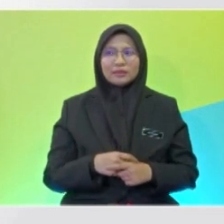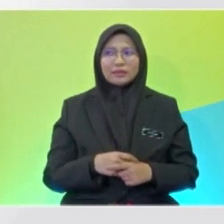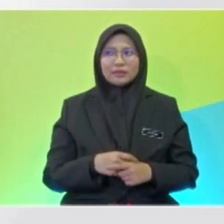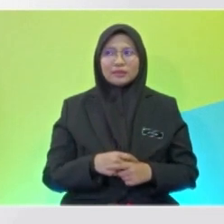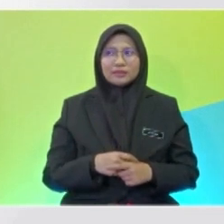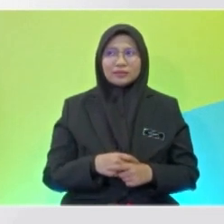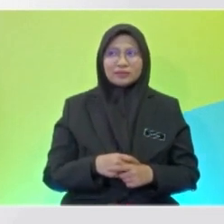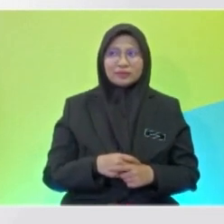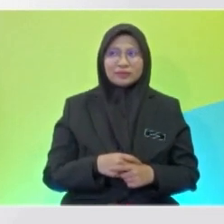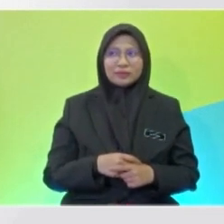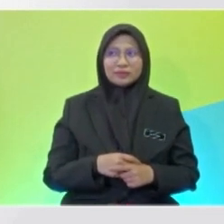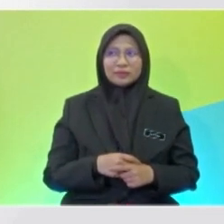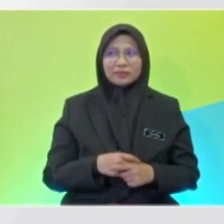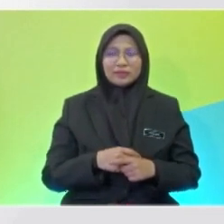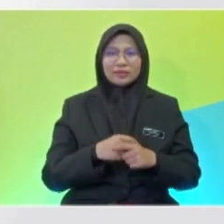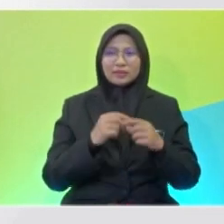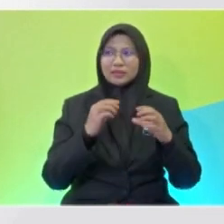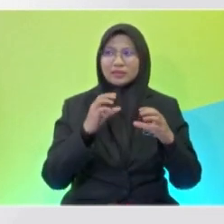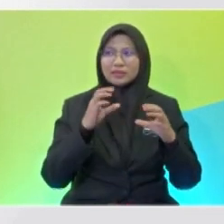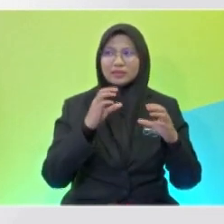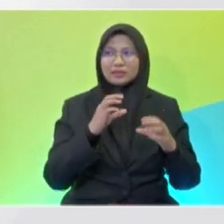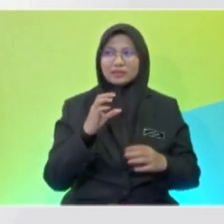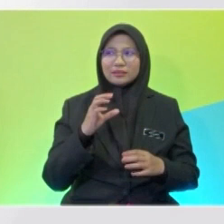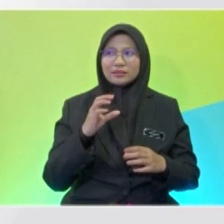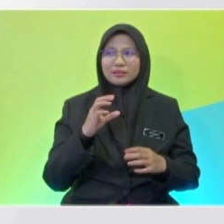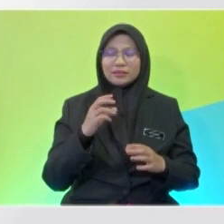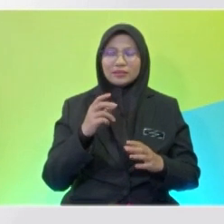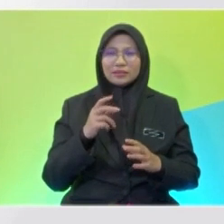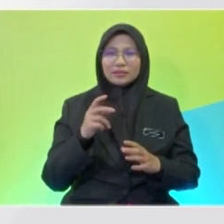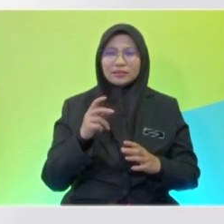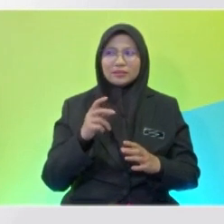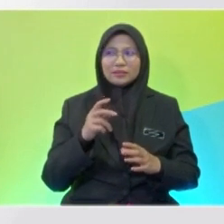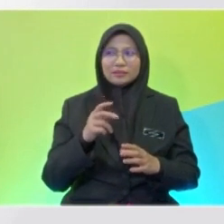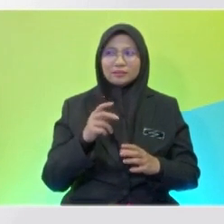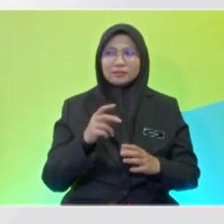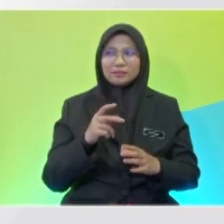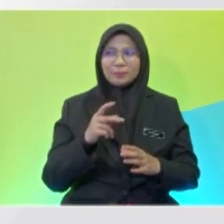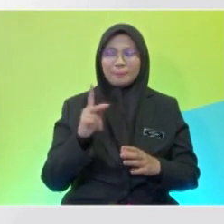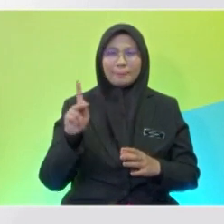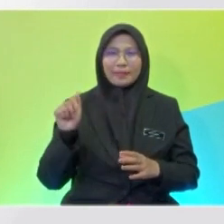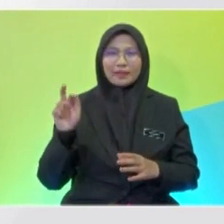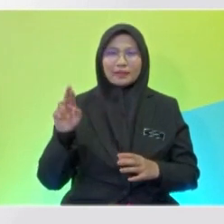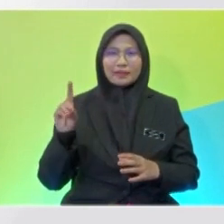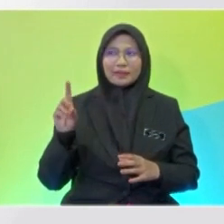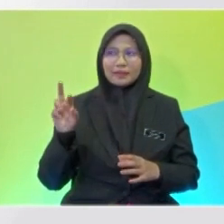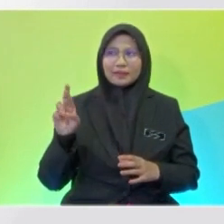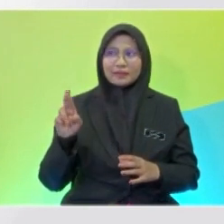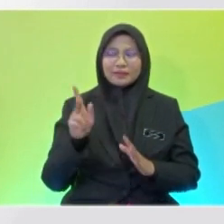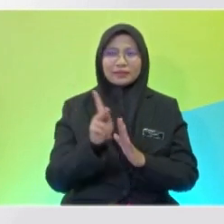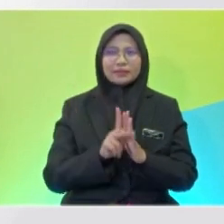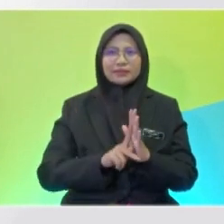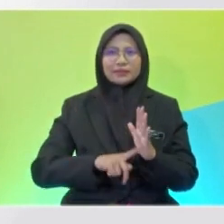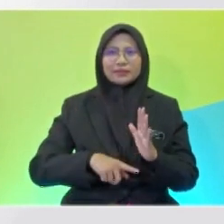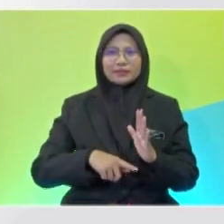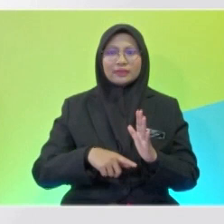piramid progresif ya Pirami progresif ialah piramid ia Normal Di mana kelahiran bertambah kelahiran meningkat dan